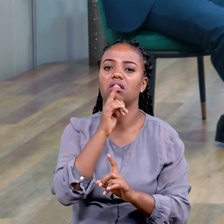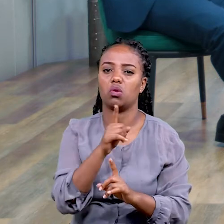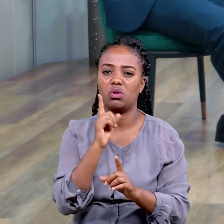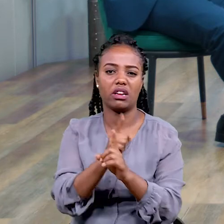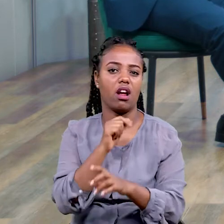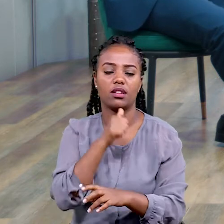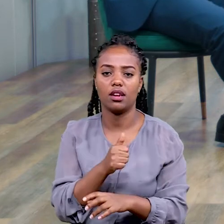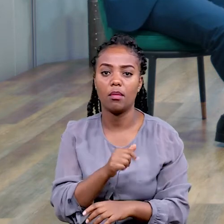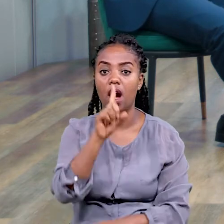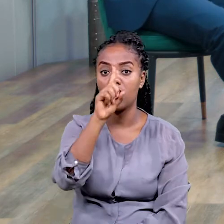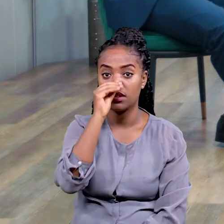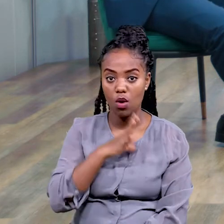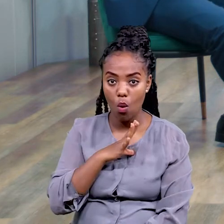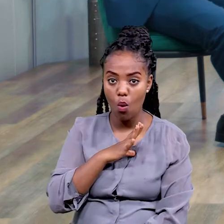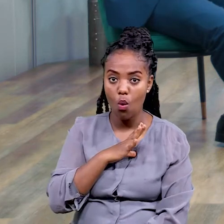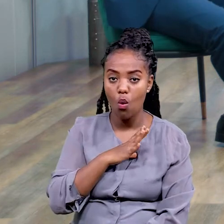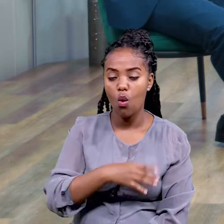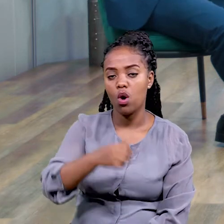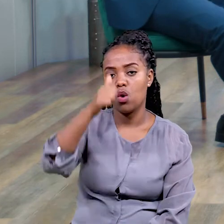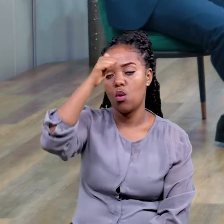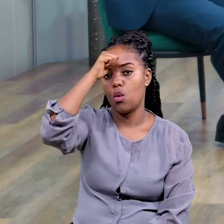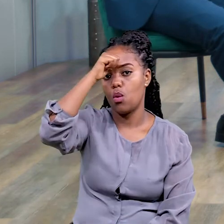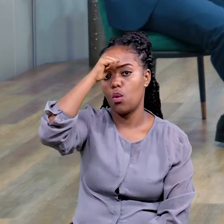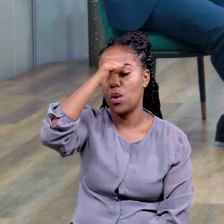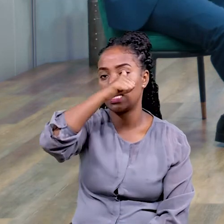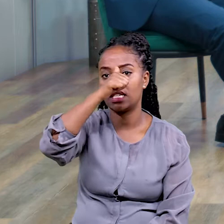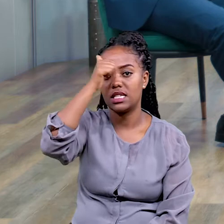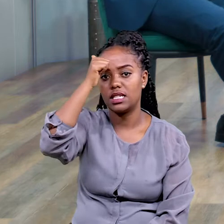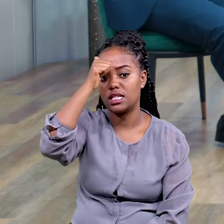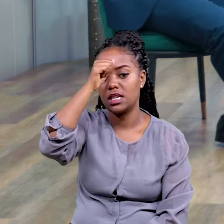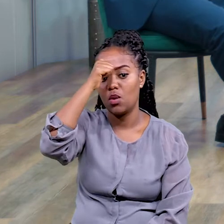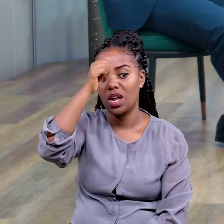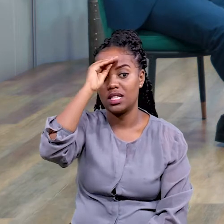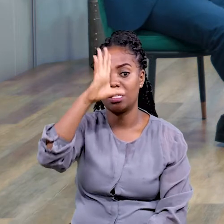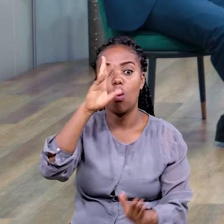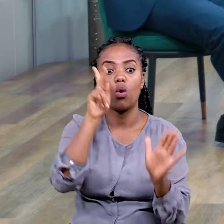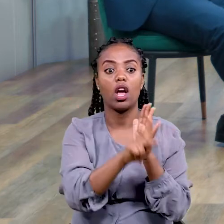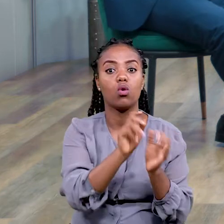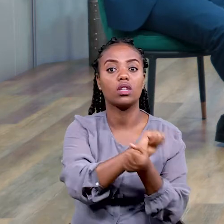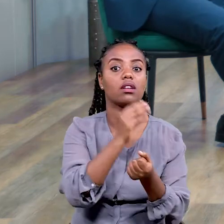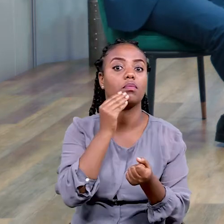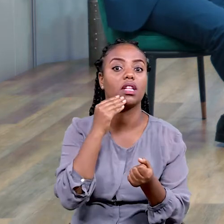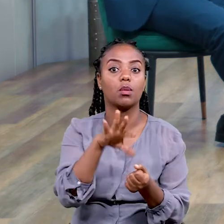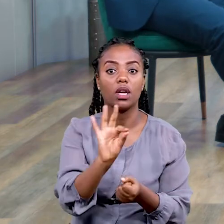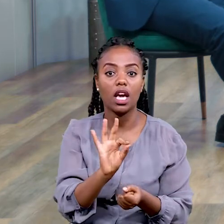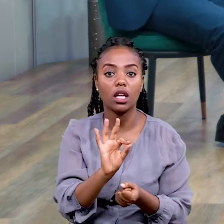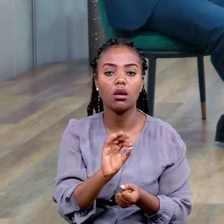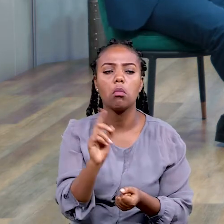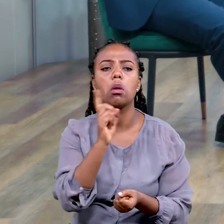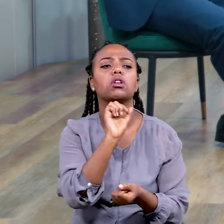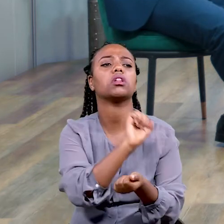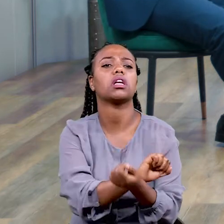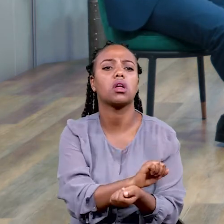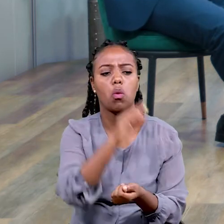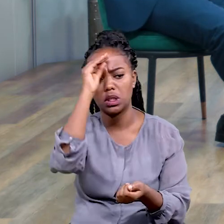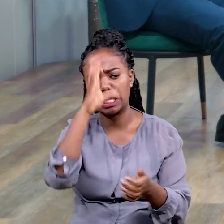ማለት ይችላል። አንድ ሰው ወንድ ሰው ሰው ገሎ ማረሚያ ቤት ቢገኝ በምንድን ነው የታሰረው